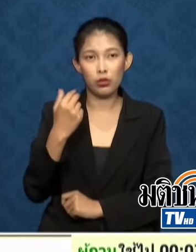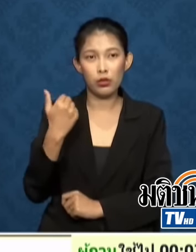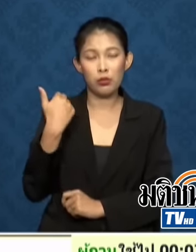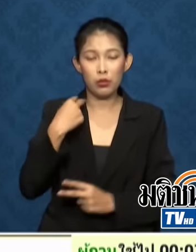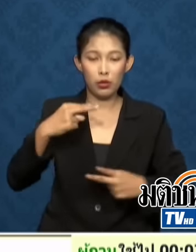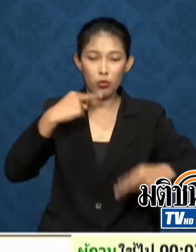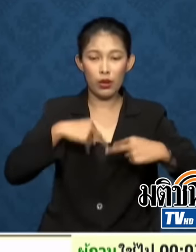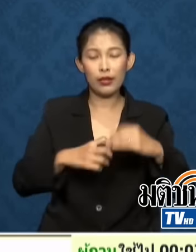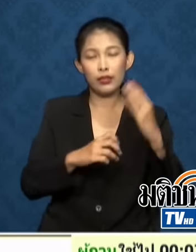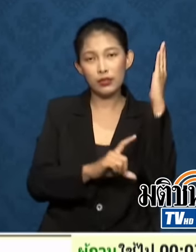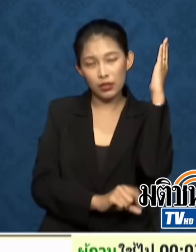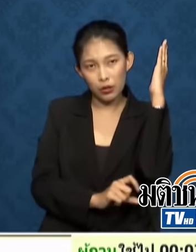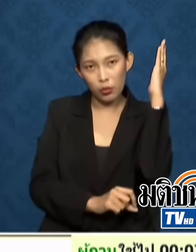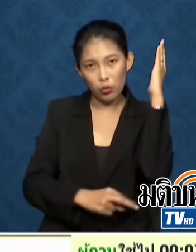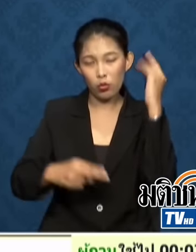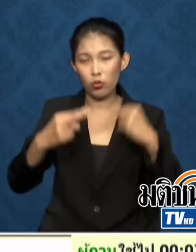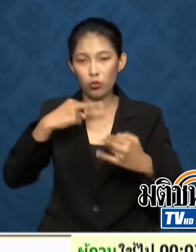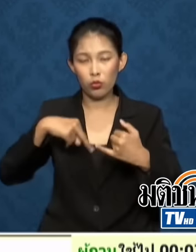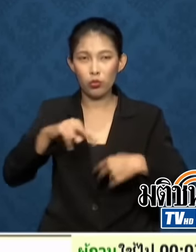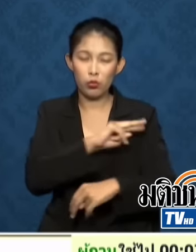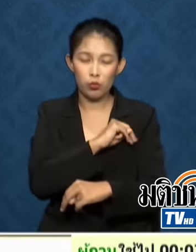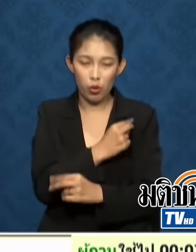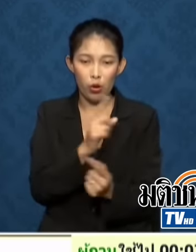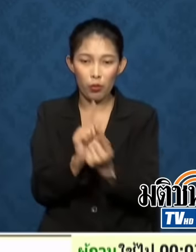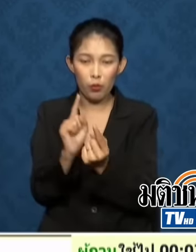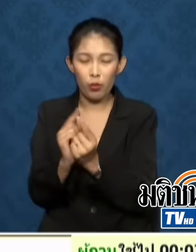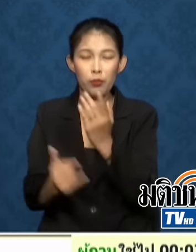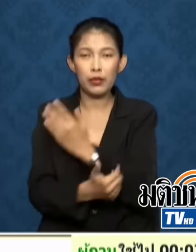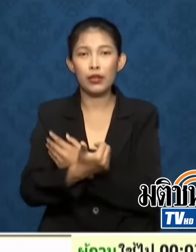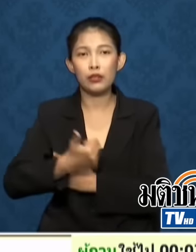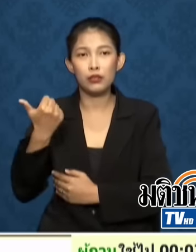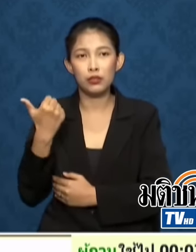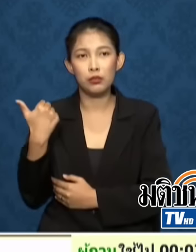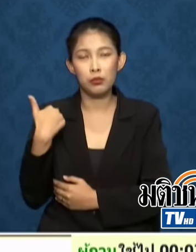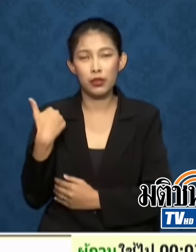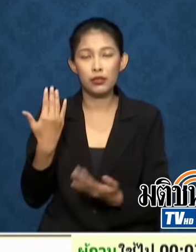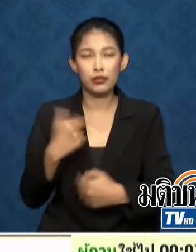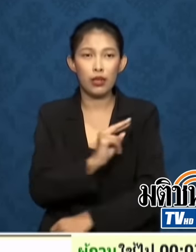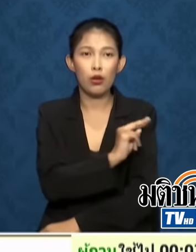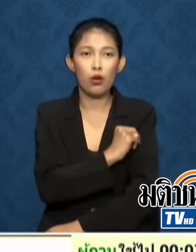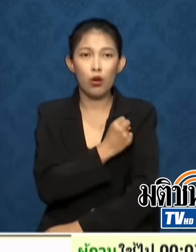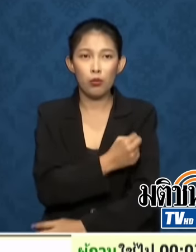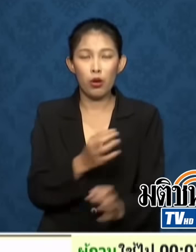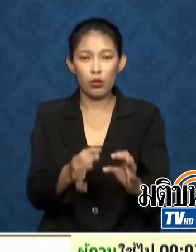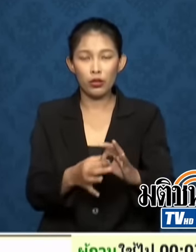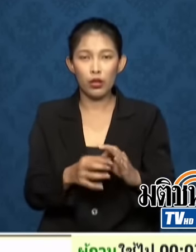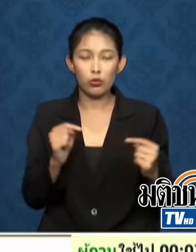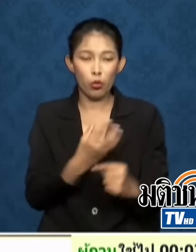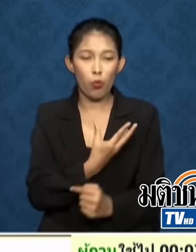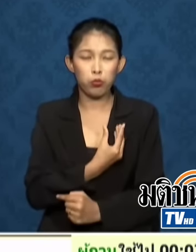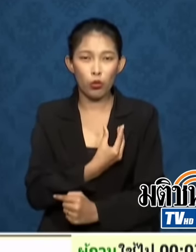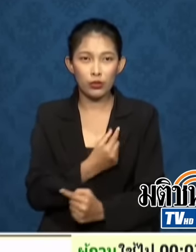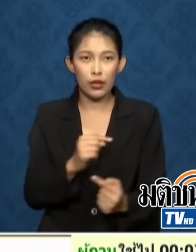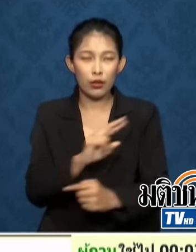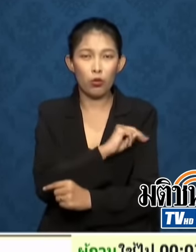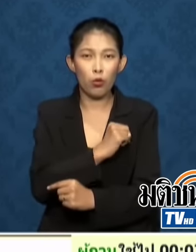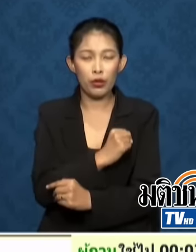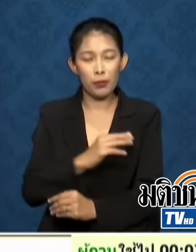ร์มั่งที่ต่างประเทศหลายๆแห่งบ้างแล้วก็หมอเกี่ยวกับเรื่องหัวใจโรงพยาบาลตำรวจ